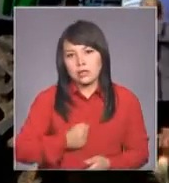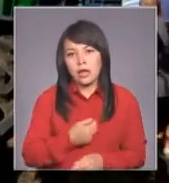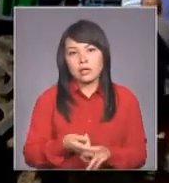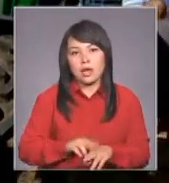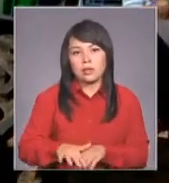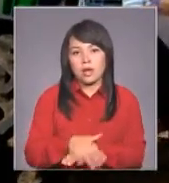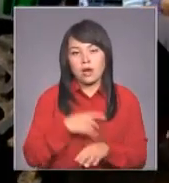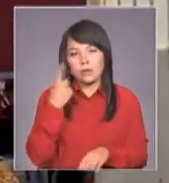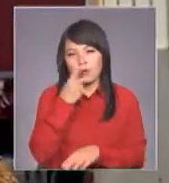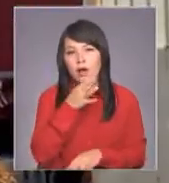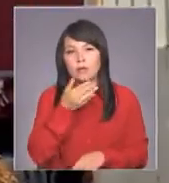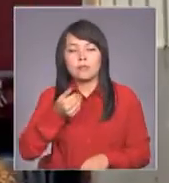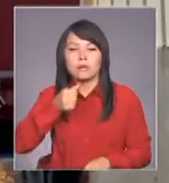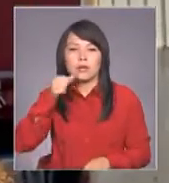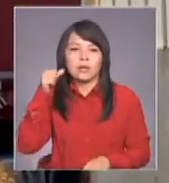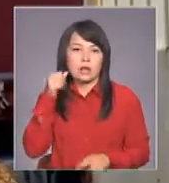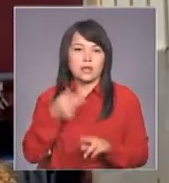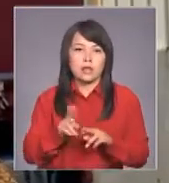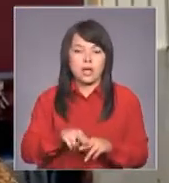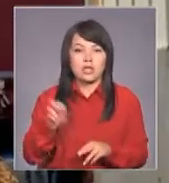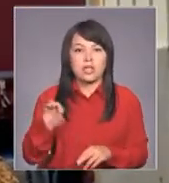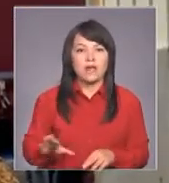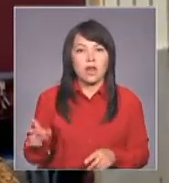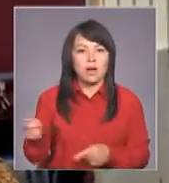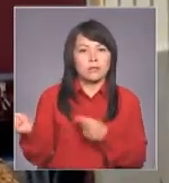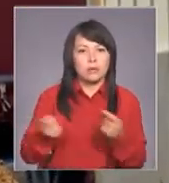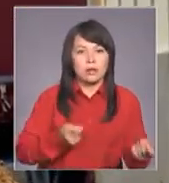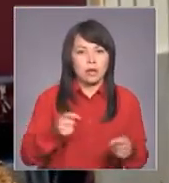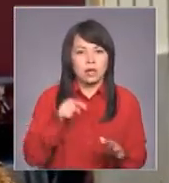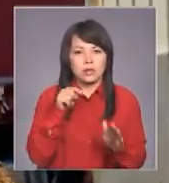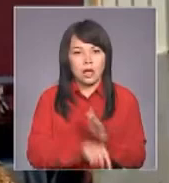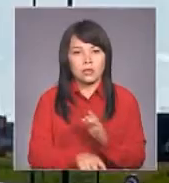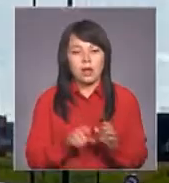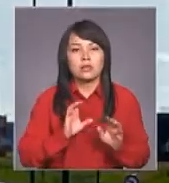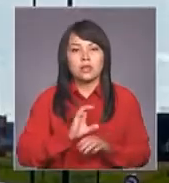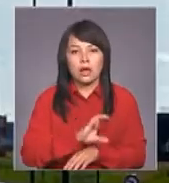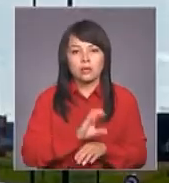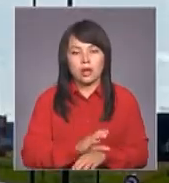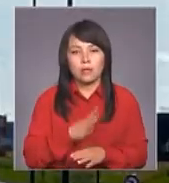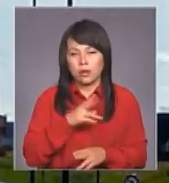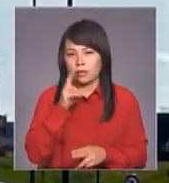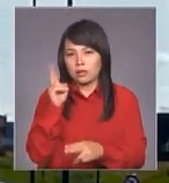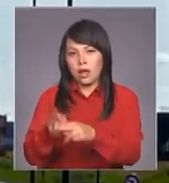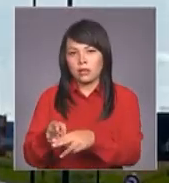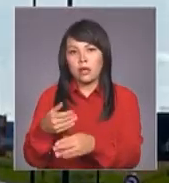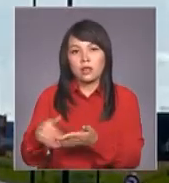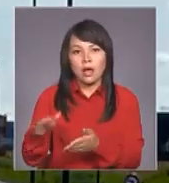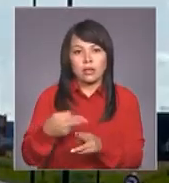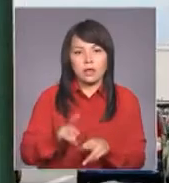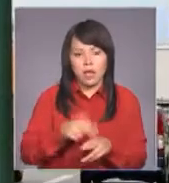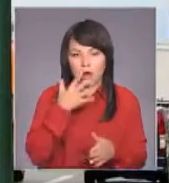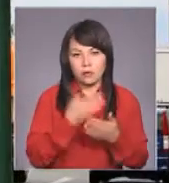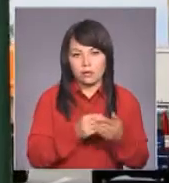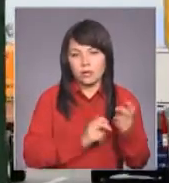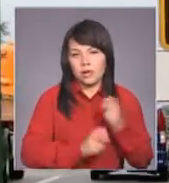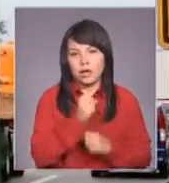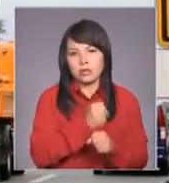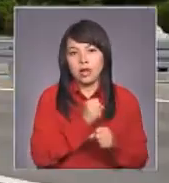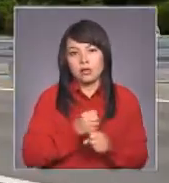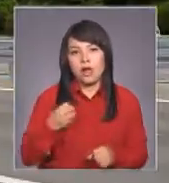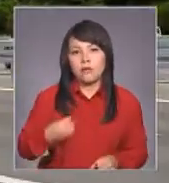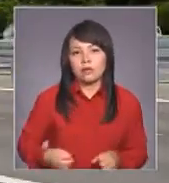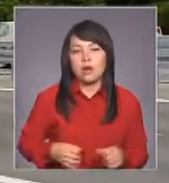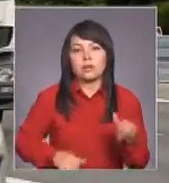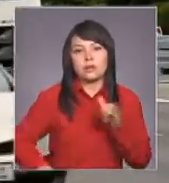бұрын ресейліктер Европадан келетін азық-түлікті ішкі нарыққа жібермей қойған болатын. Соның салдарынан француздар өнімді